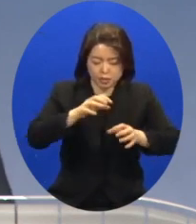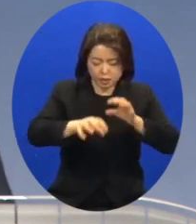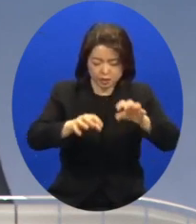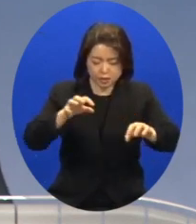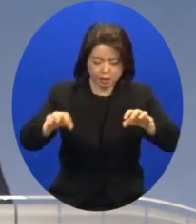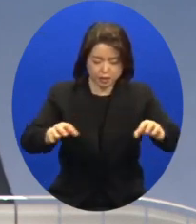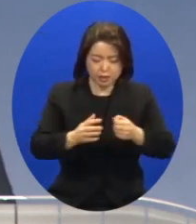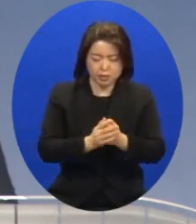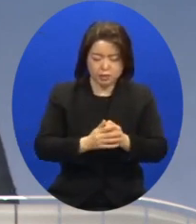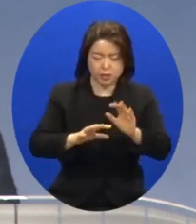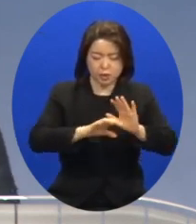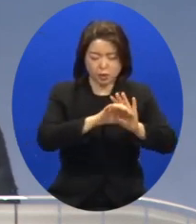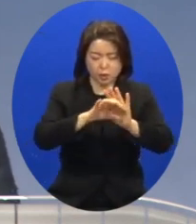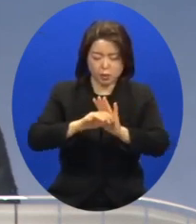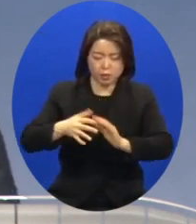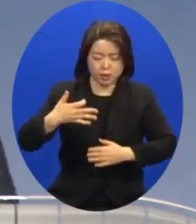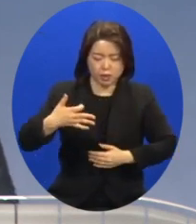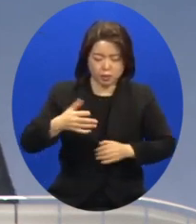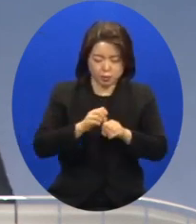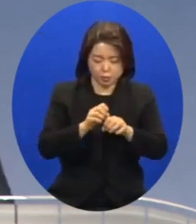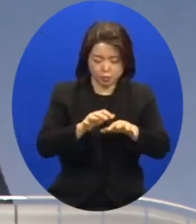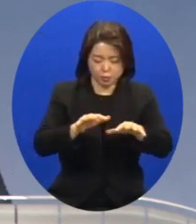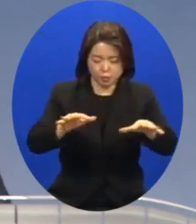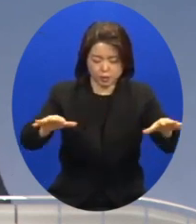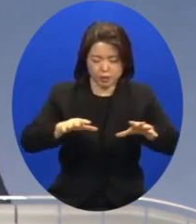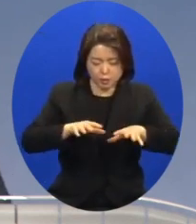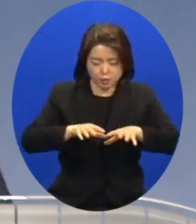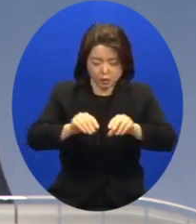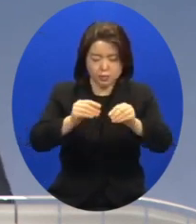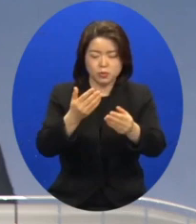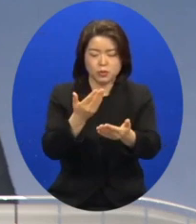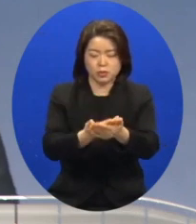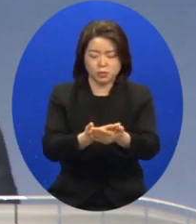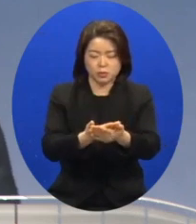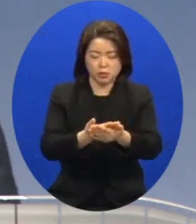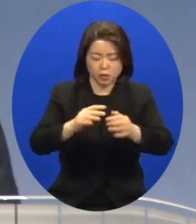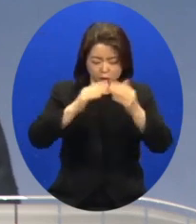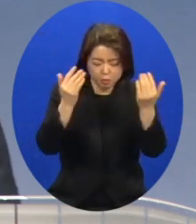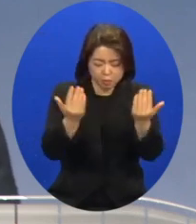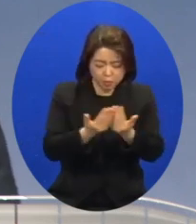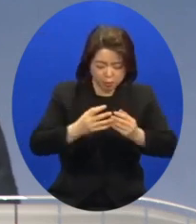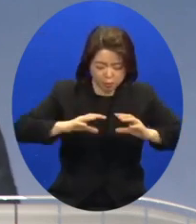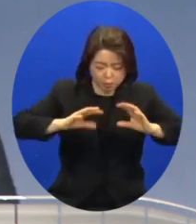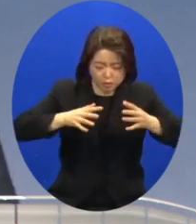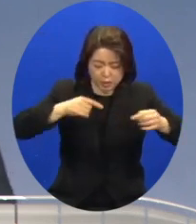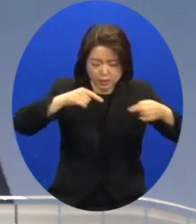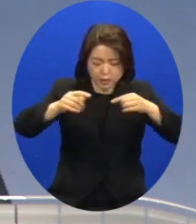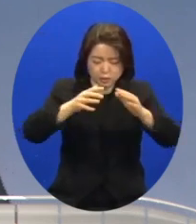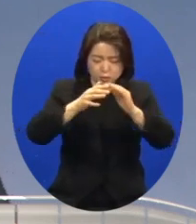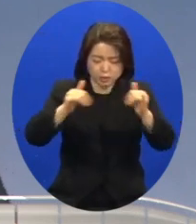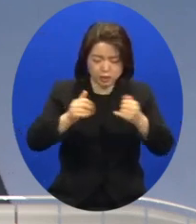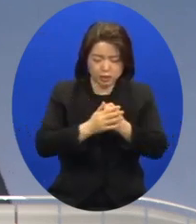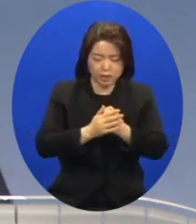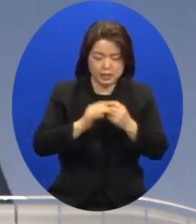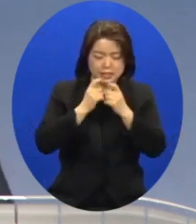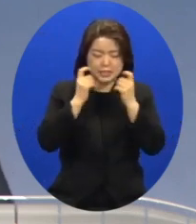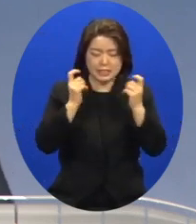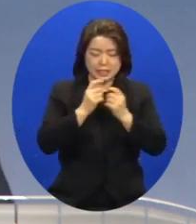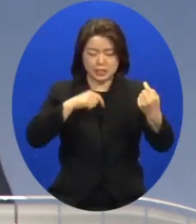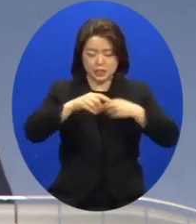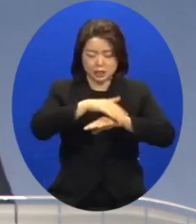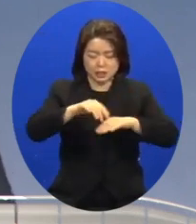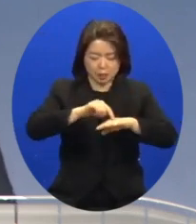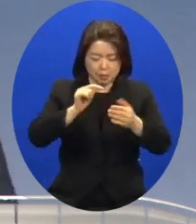나라에서도 코로나19 바이러스 확산이 멈추게 해 주시고, 전 세계 지도자들이 이기적인 정책 마음을